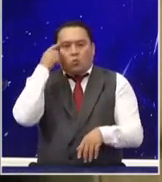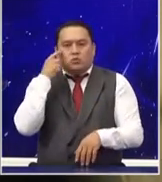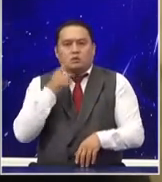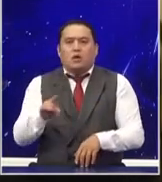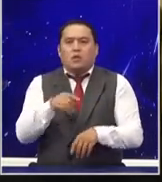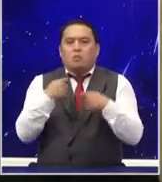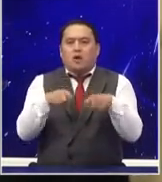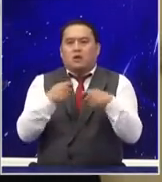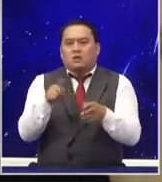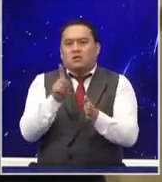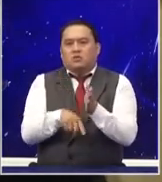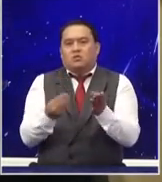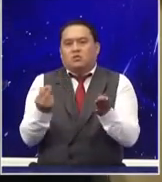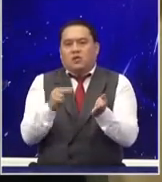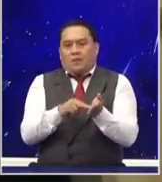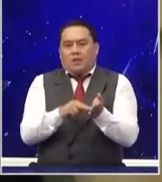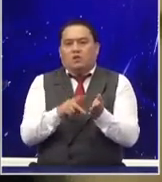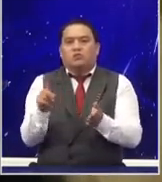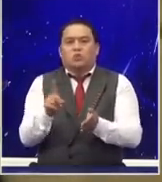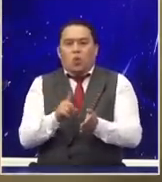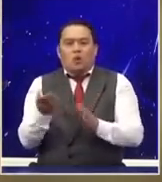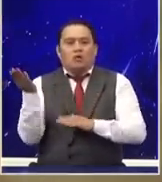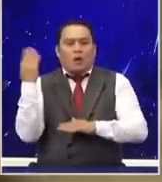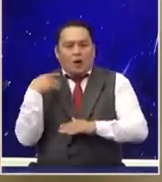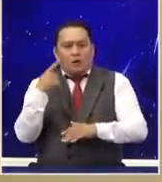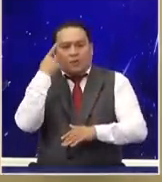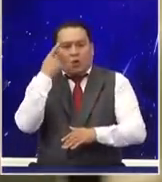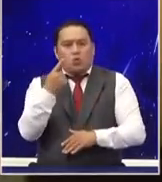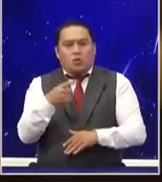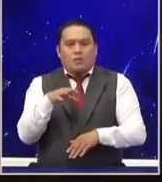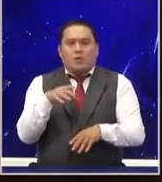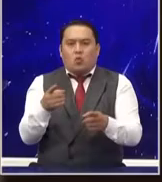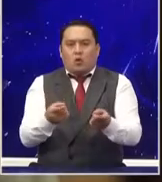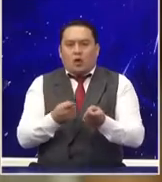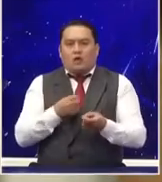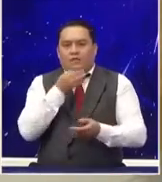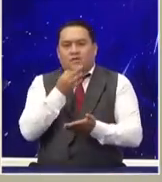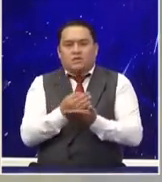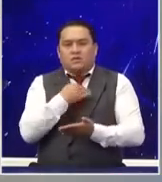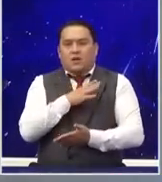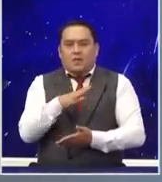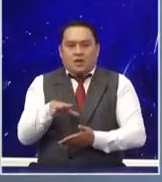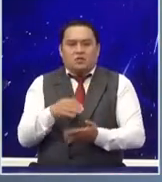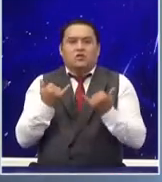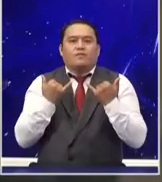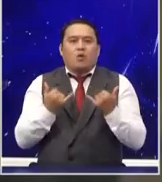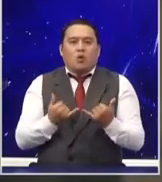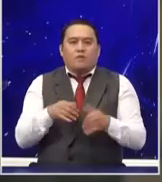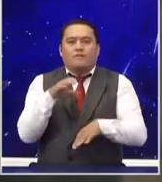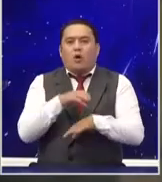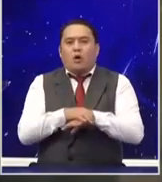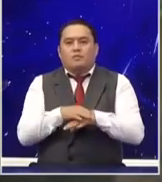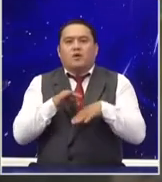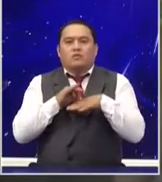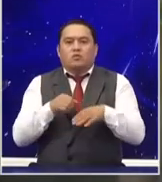район и продали по дешевой цене. Стоит отметить, что ранее подозреваемые не привлекались к уголовной ответственности. В настоящее время по данному